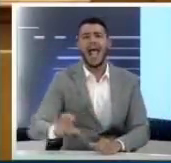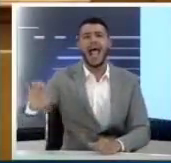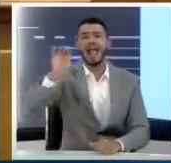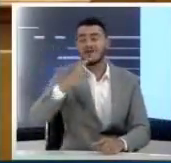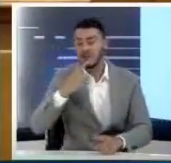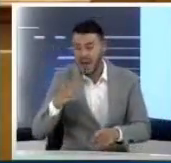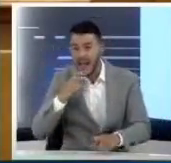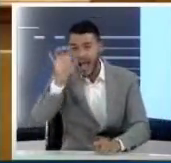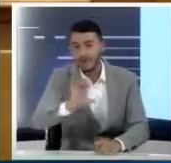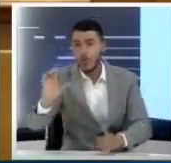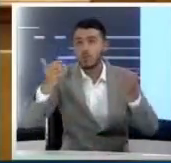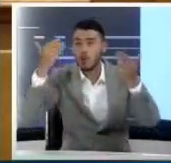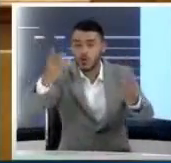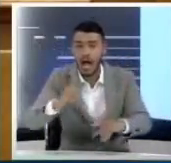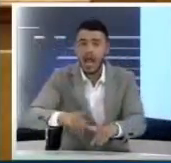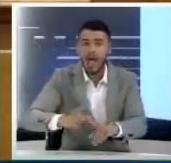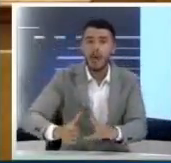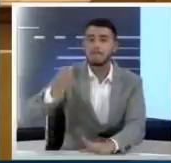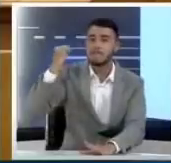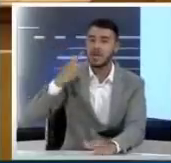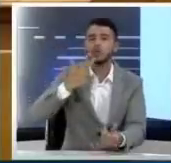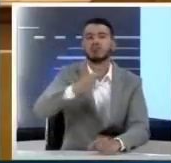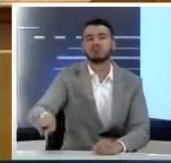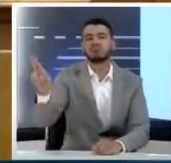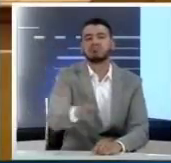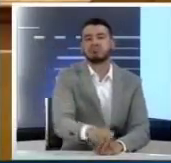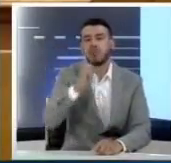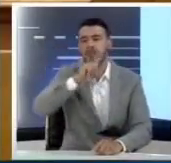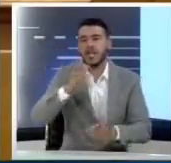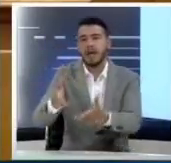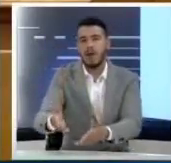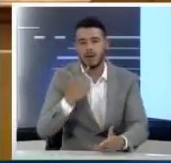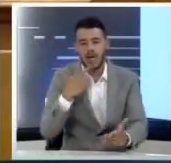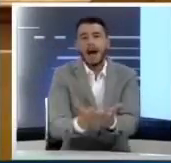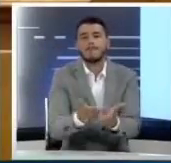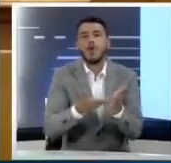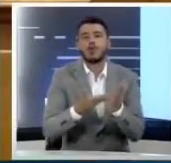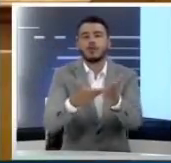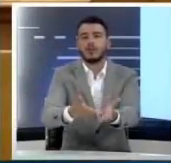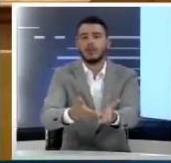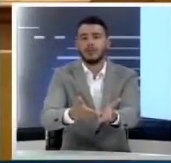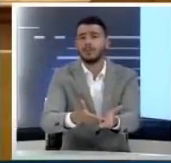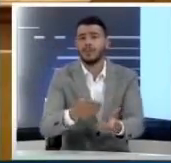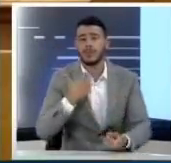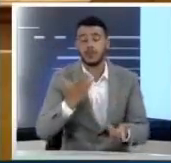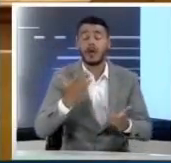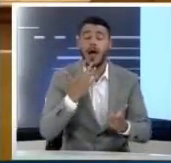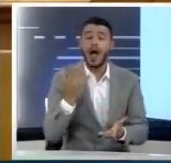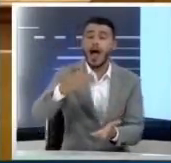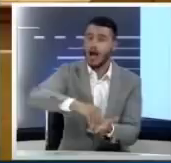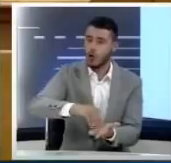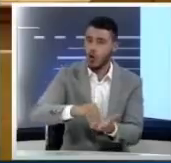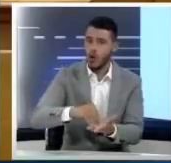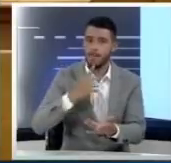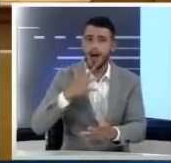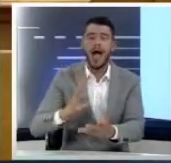ακολουθεί. Πάει και αυτό το αφήγημα. Συγχρόνως όμως δεν είναι μόνο ανάπτυξη. Το είπε και ο κύριος Δραγασάκης, ο